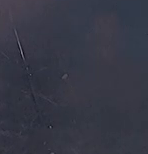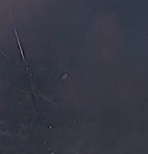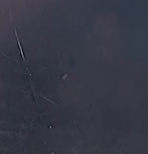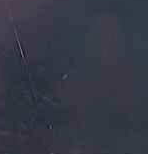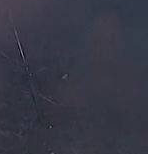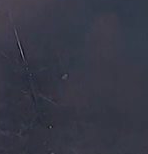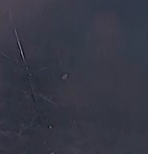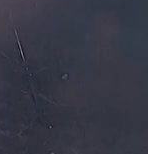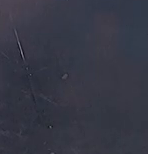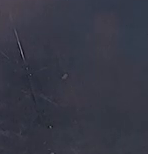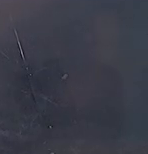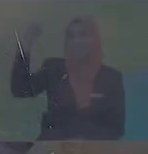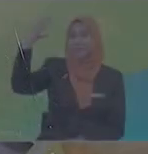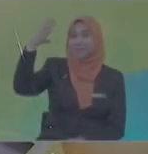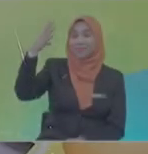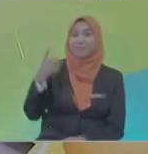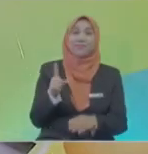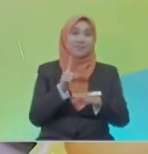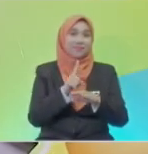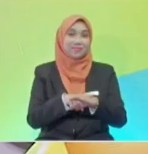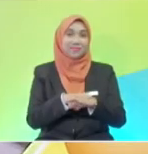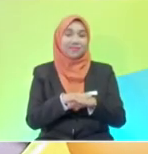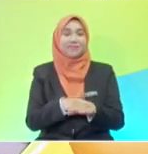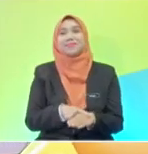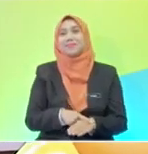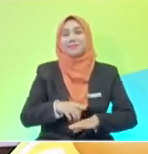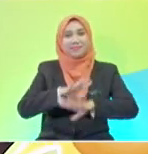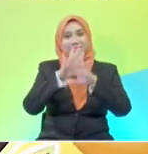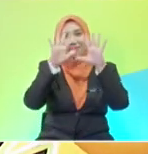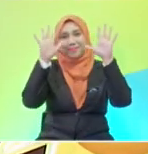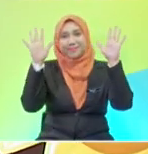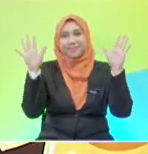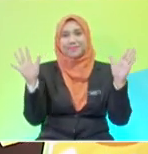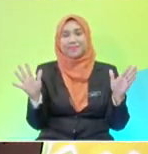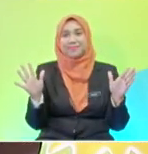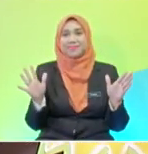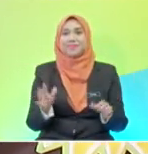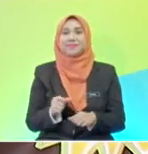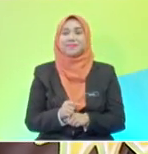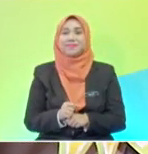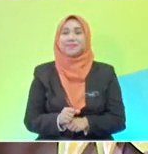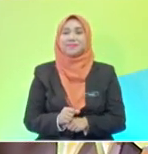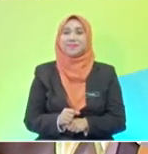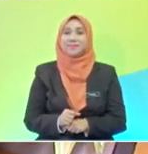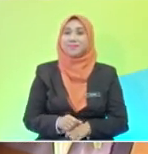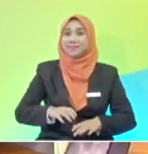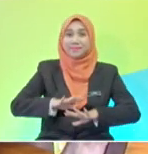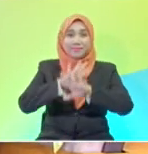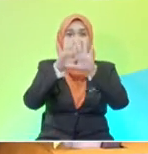bersinar waktu siang cahayanya terang benderang menerangi